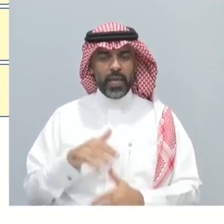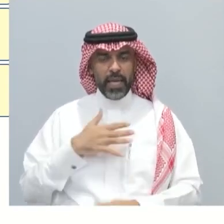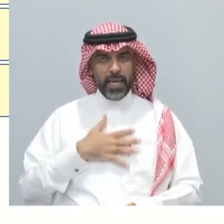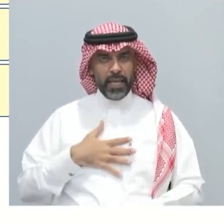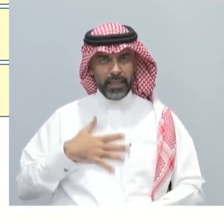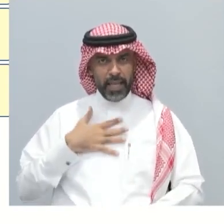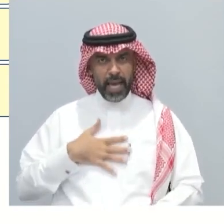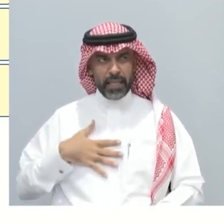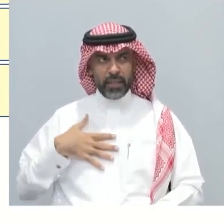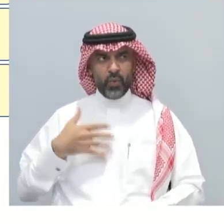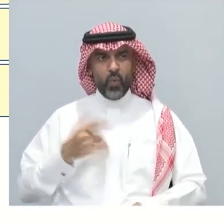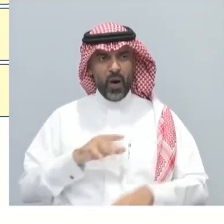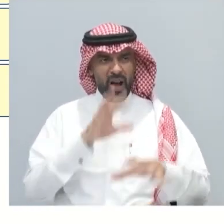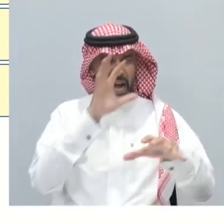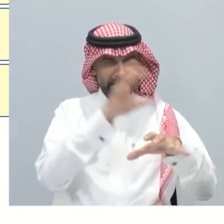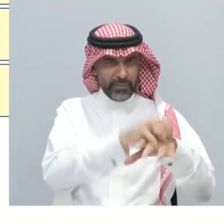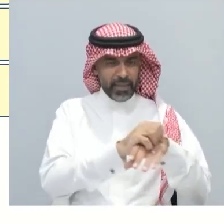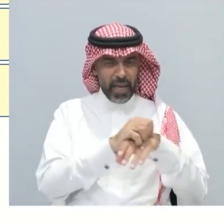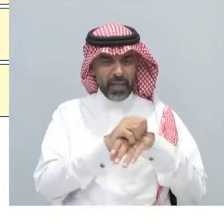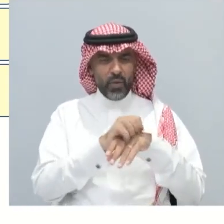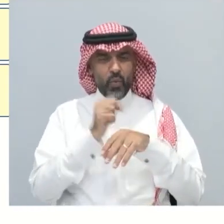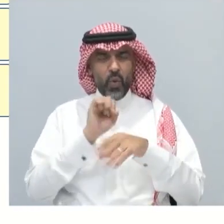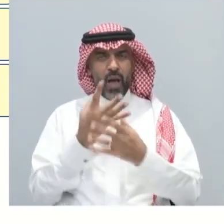بوظيفه الاحساس الامساك